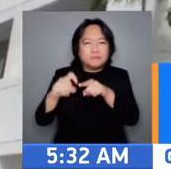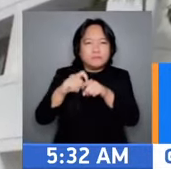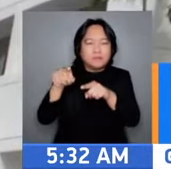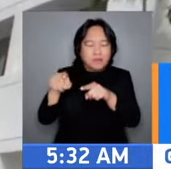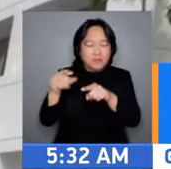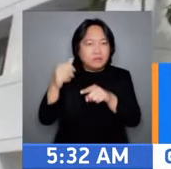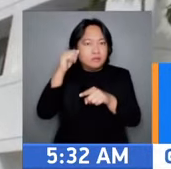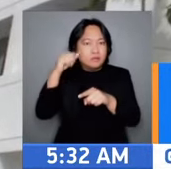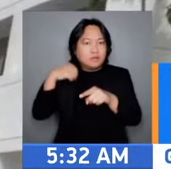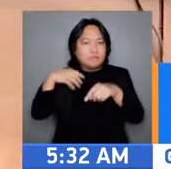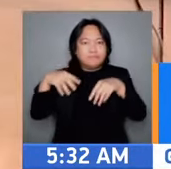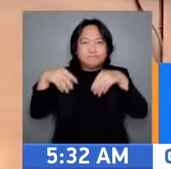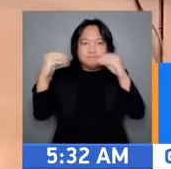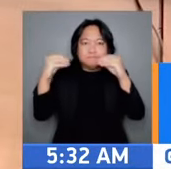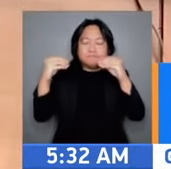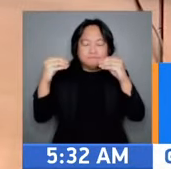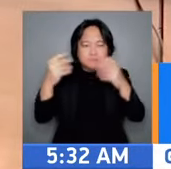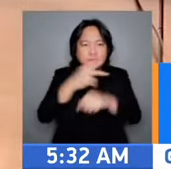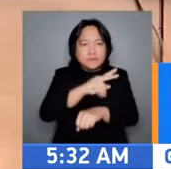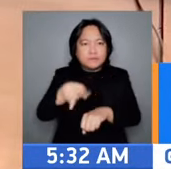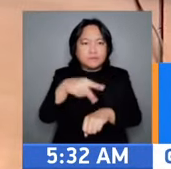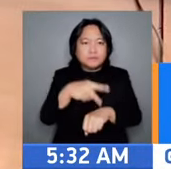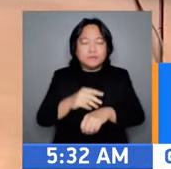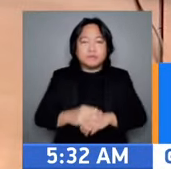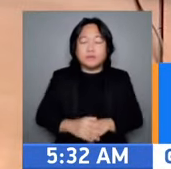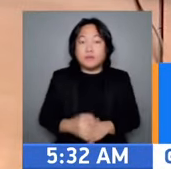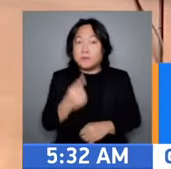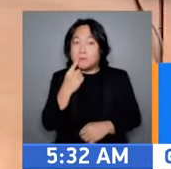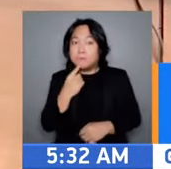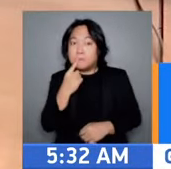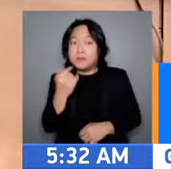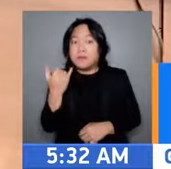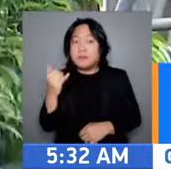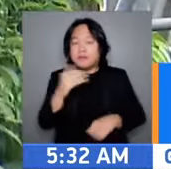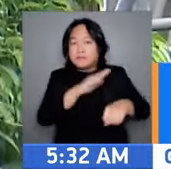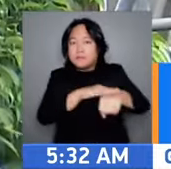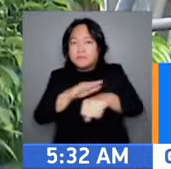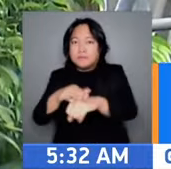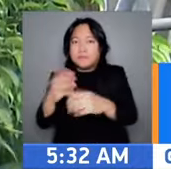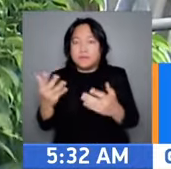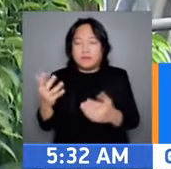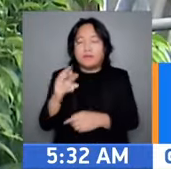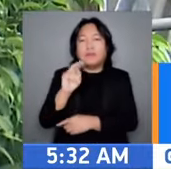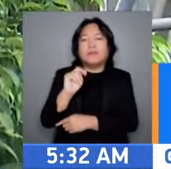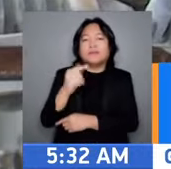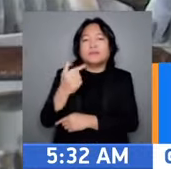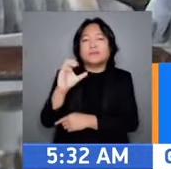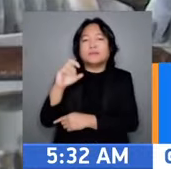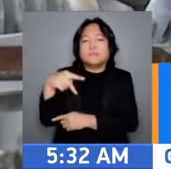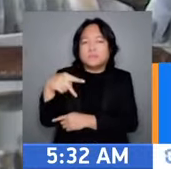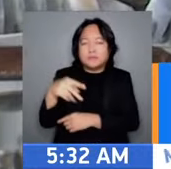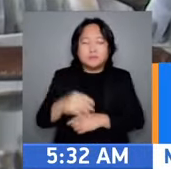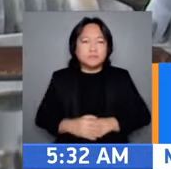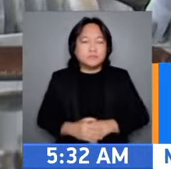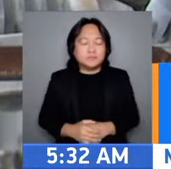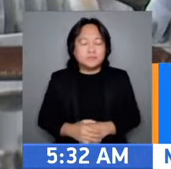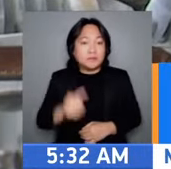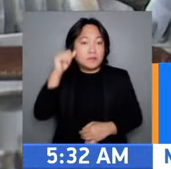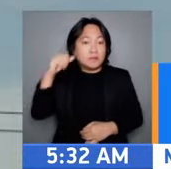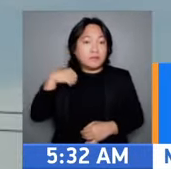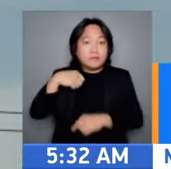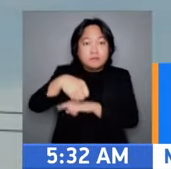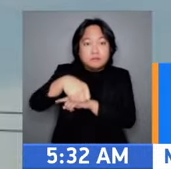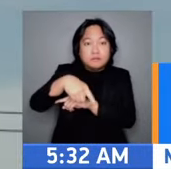nagdeklara ng red alert at yellow alert ang National Grid Corporation of the Philippines o NGCP. Hanggang alas 11 kagabi ang latest nilang